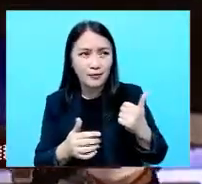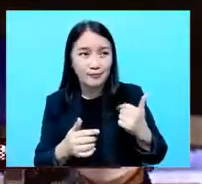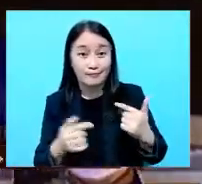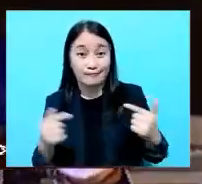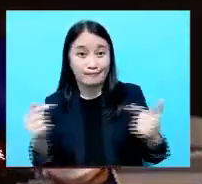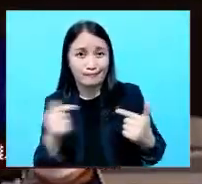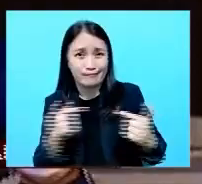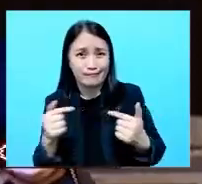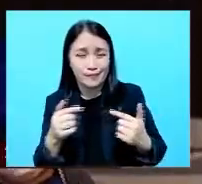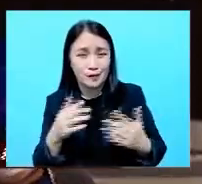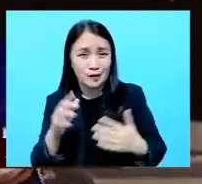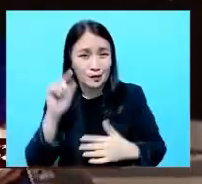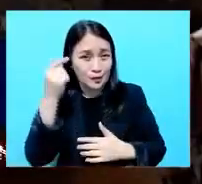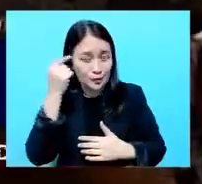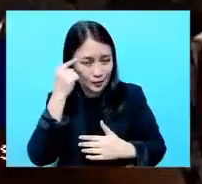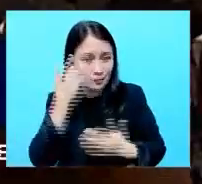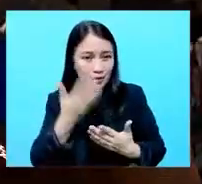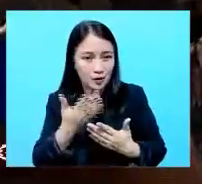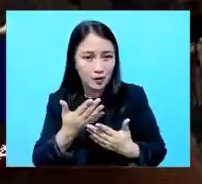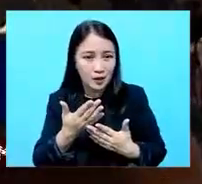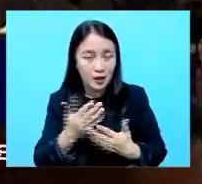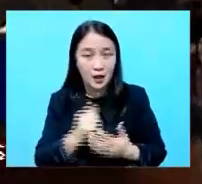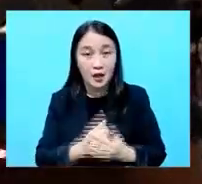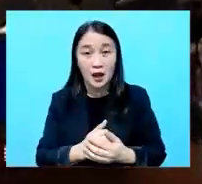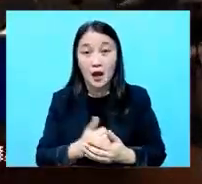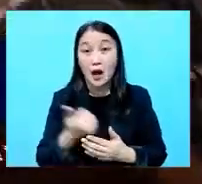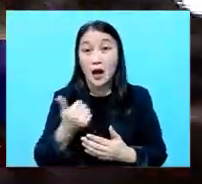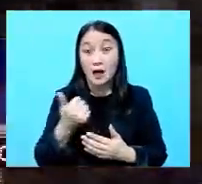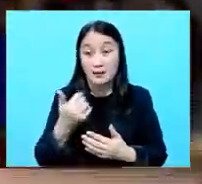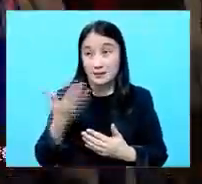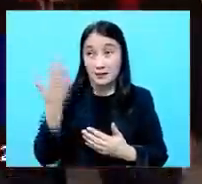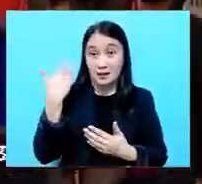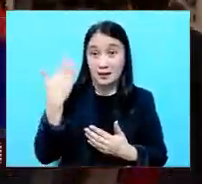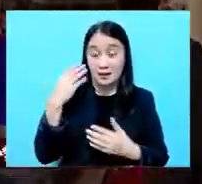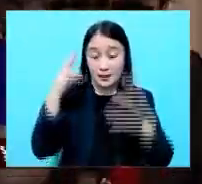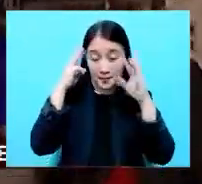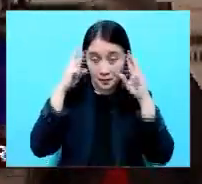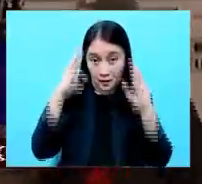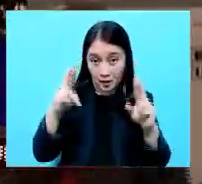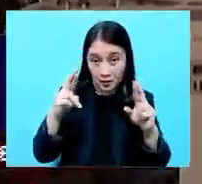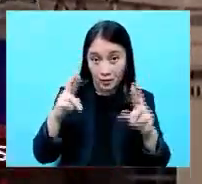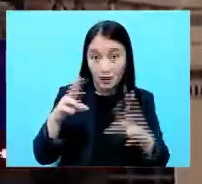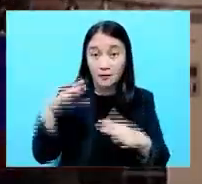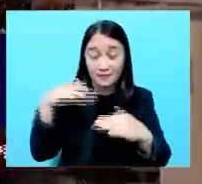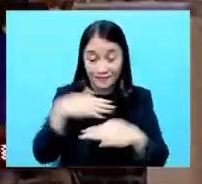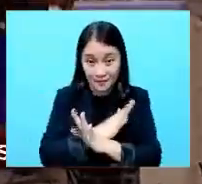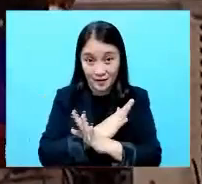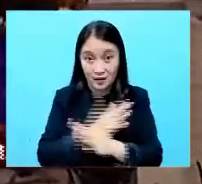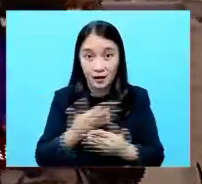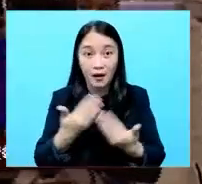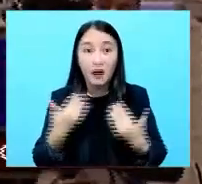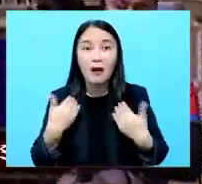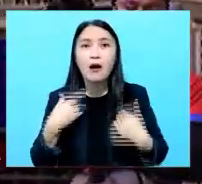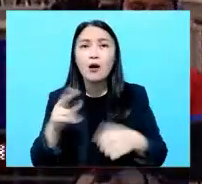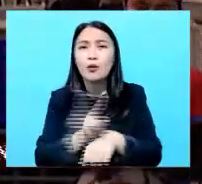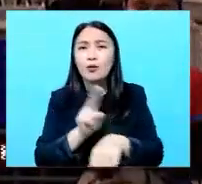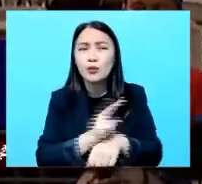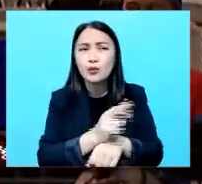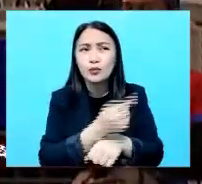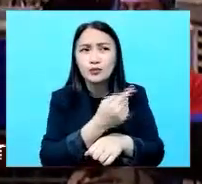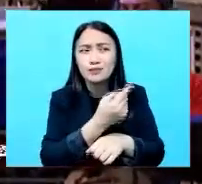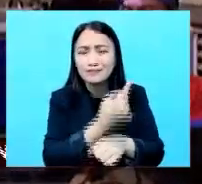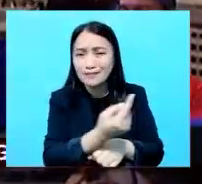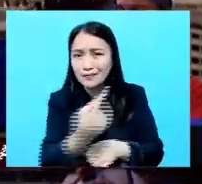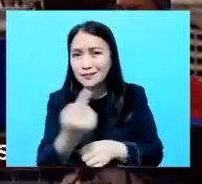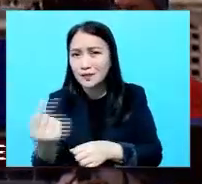City, ipinasara niya ang ilang paaralan ng mga lumad na ginagamit daw ng mga grupo o individual na layong sirain